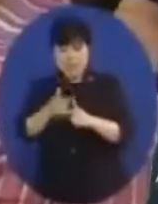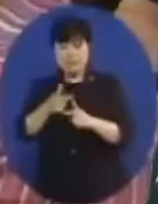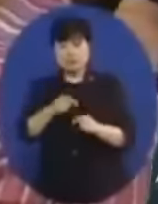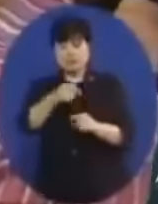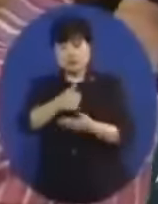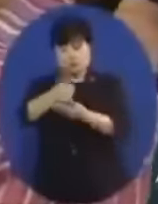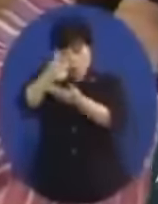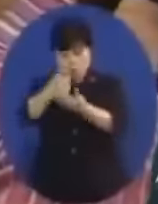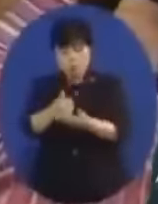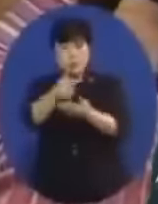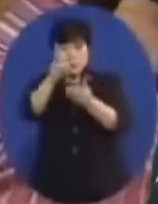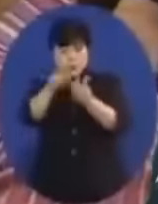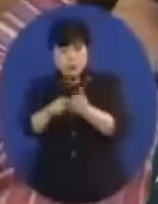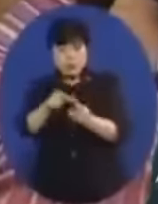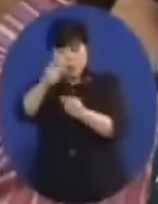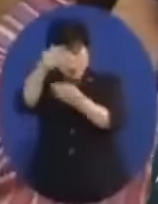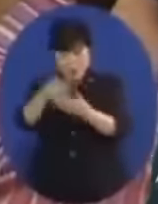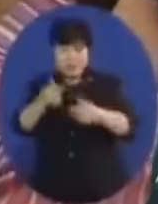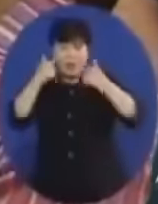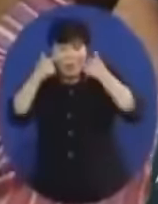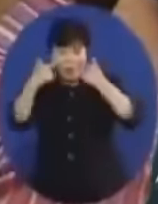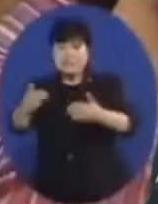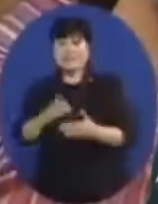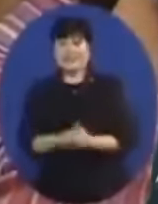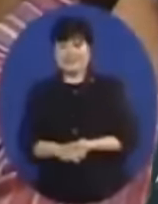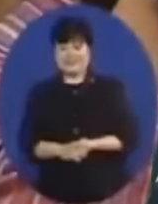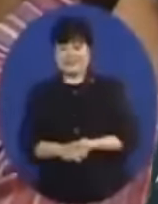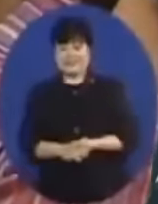구주로 모시면 구원받은 것이 확실해요.